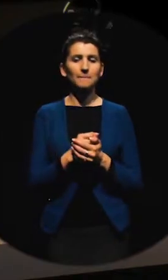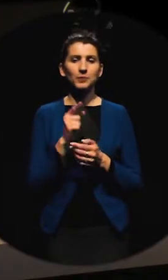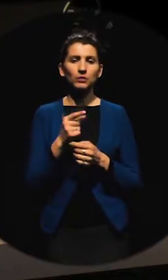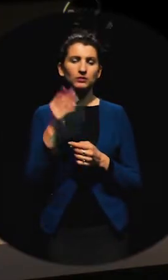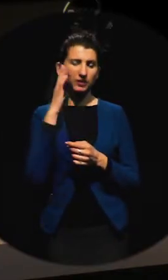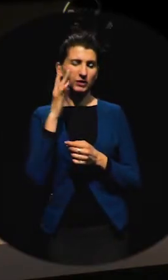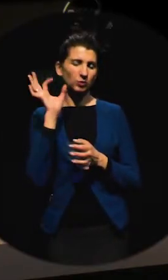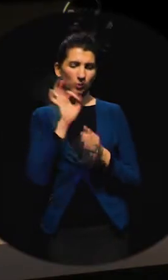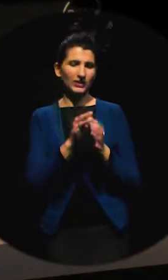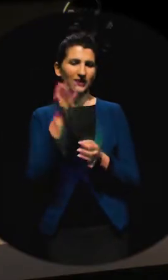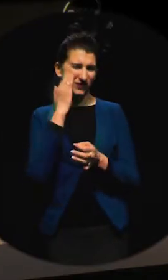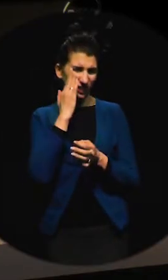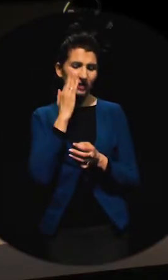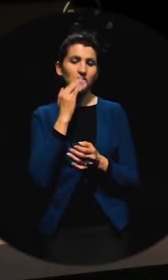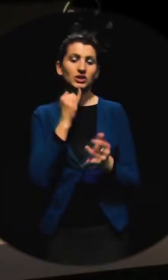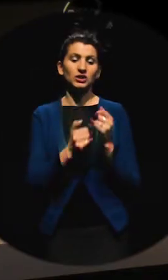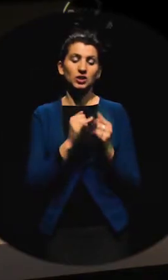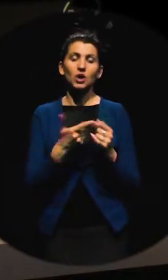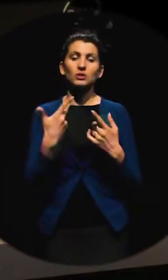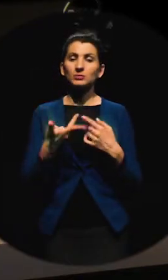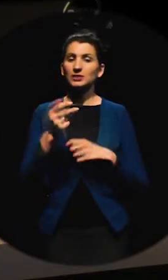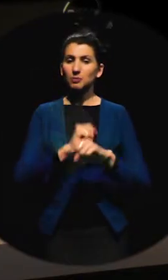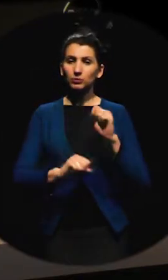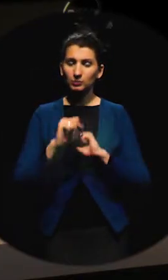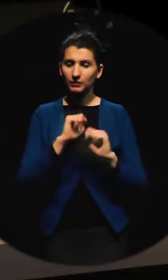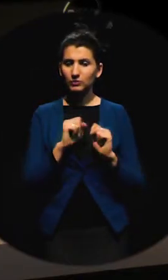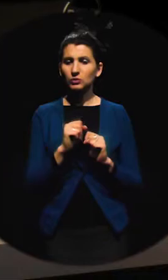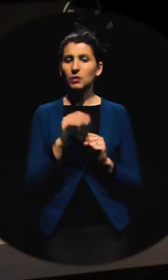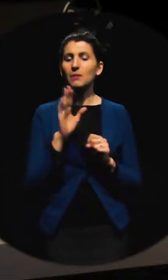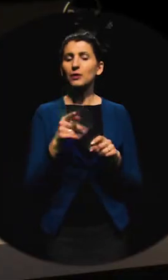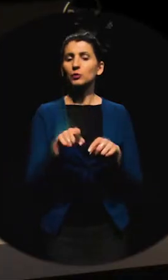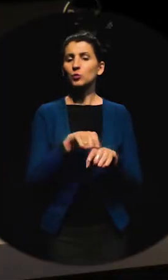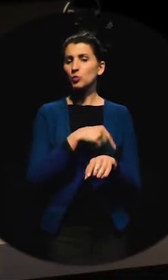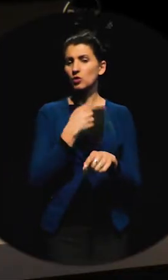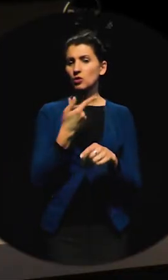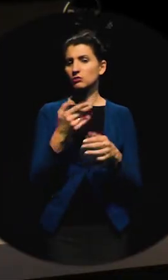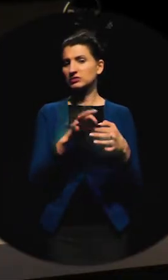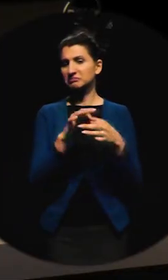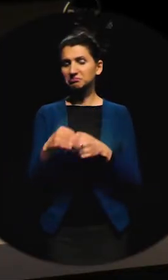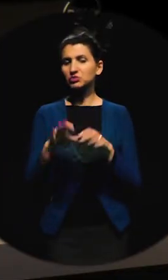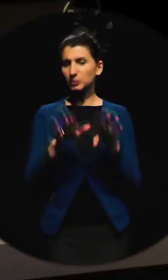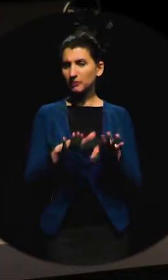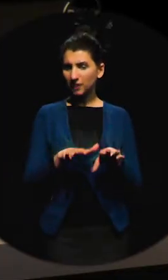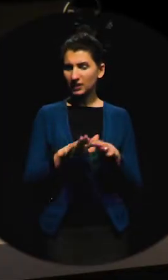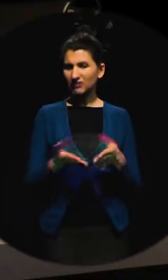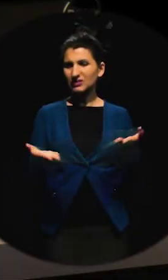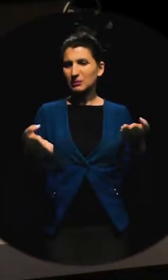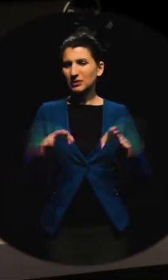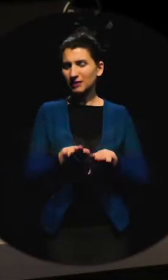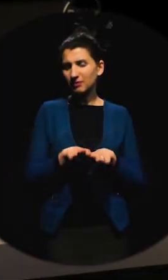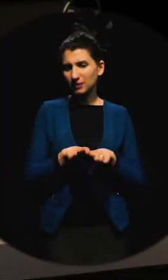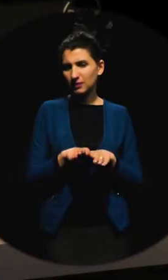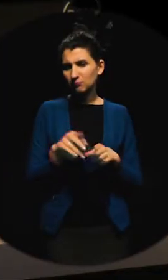orientuje się doskonale, że narażanie osób z niepełnosprawnością na długotrwałe przebywanie w zamkniętej